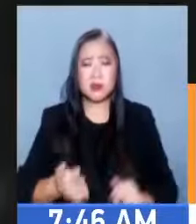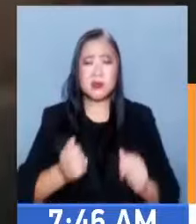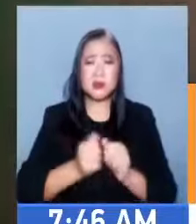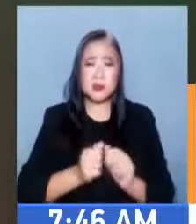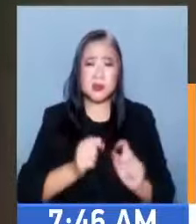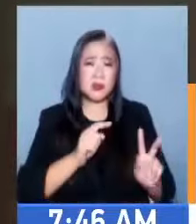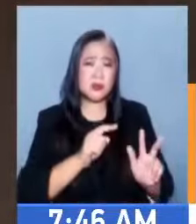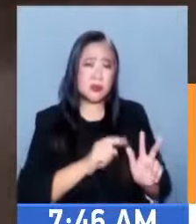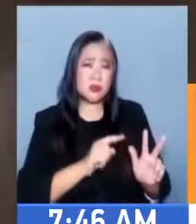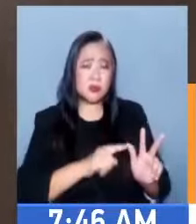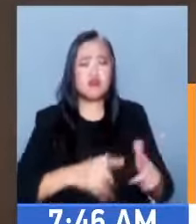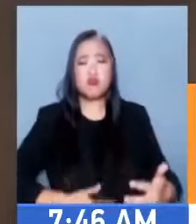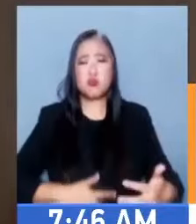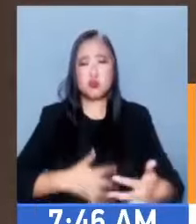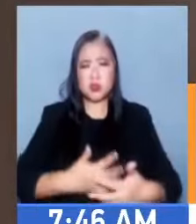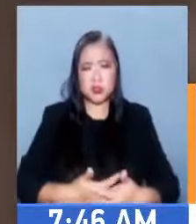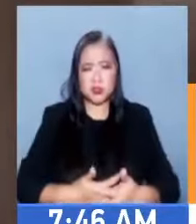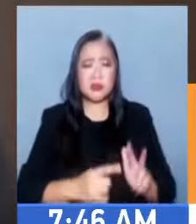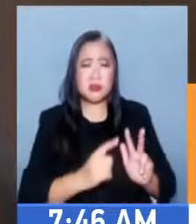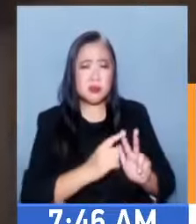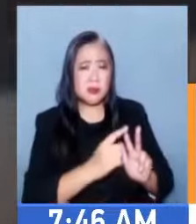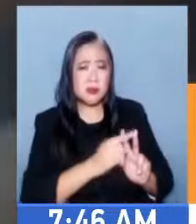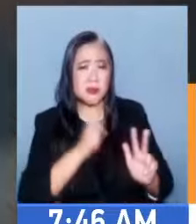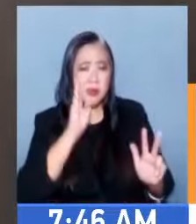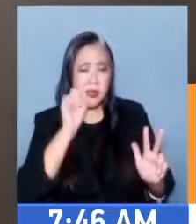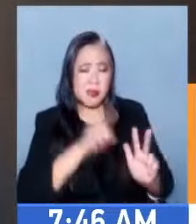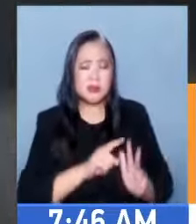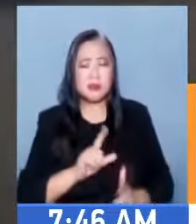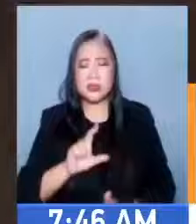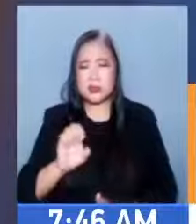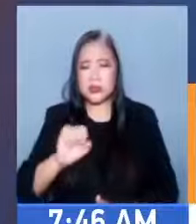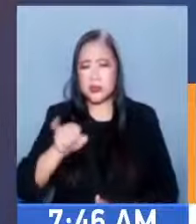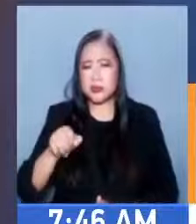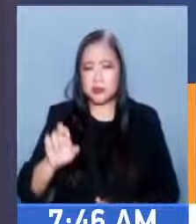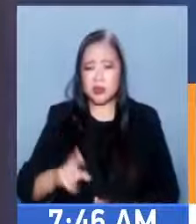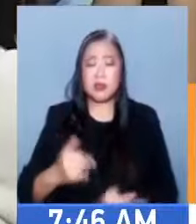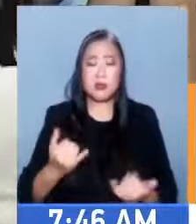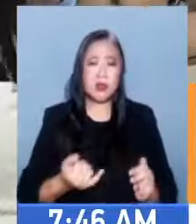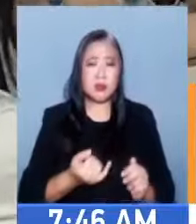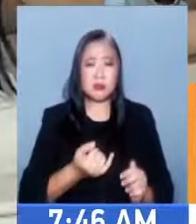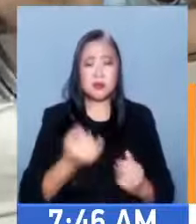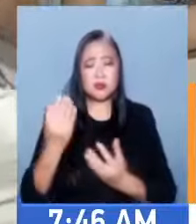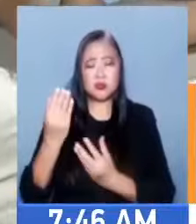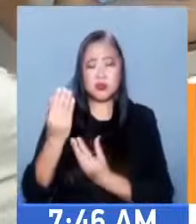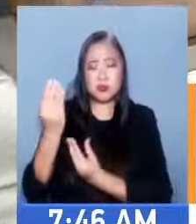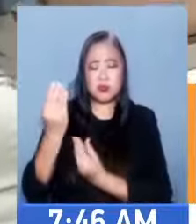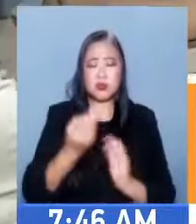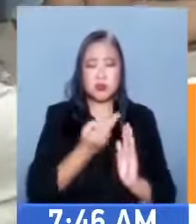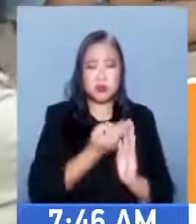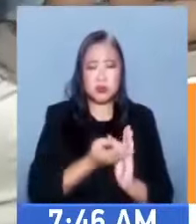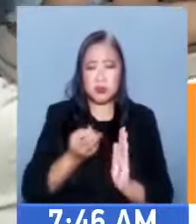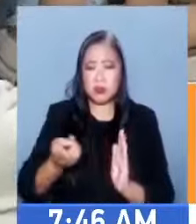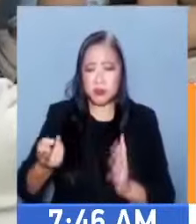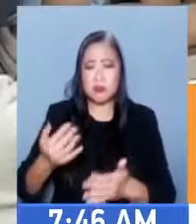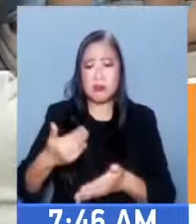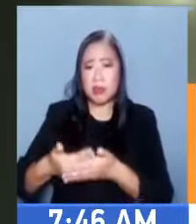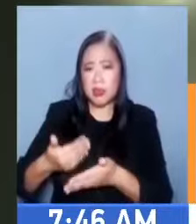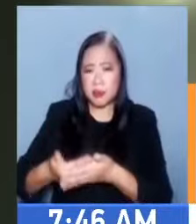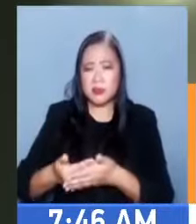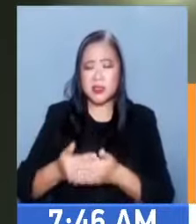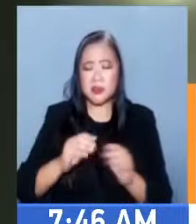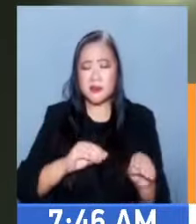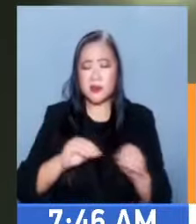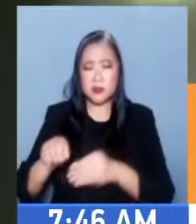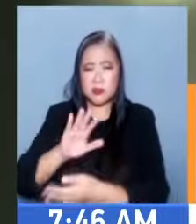buntis at ang magkapatid na liat JR nakaburol na sila ngayon ilang metro malapit sa evacuation Center ng mga residente ng sityo